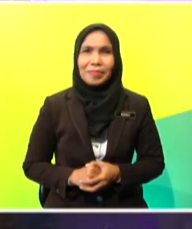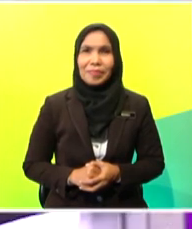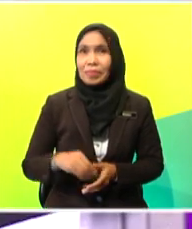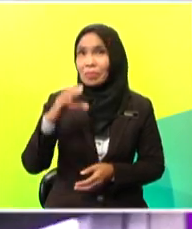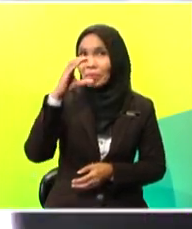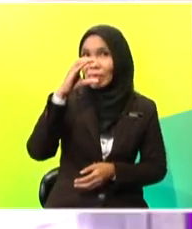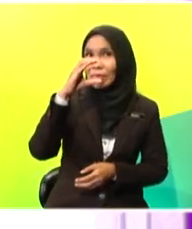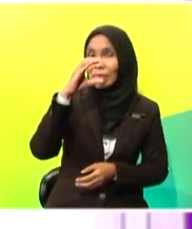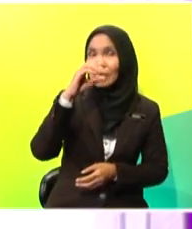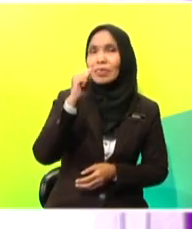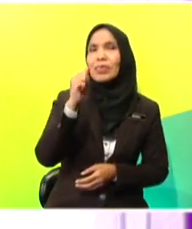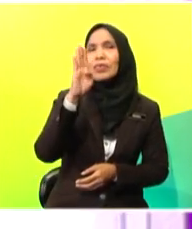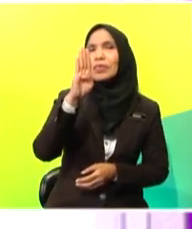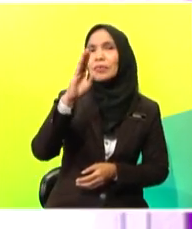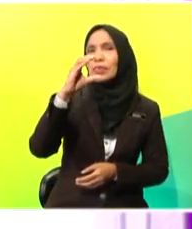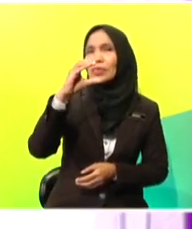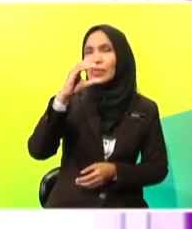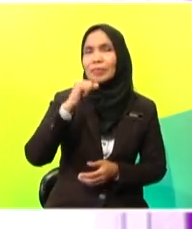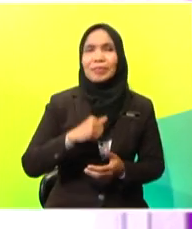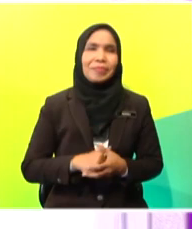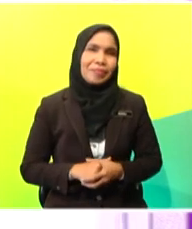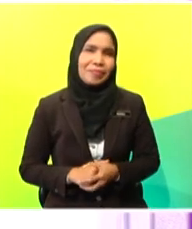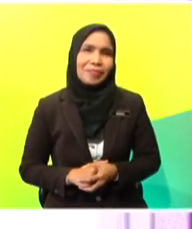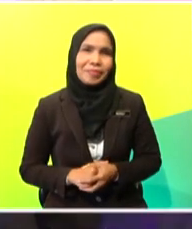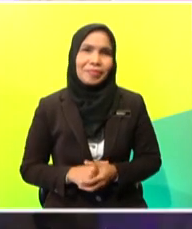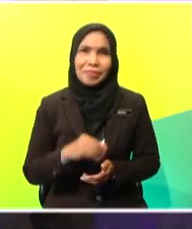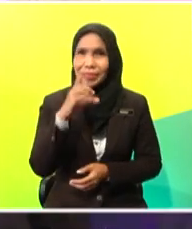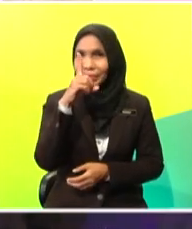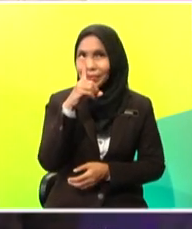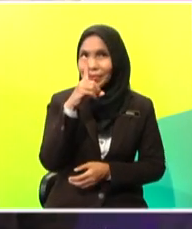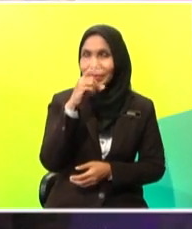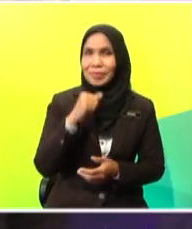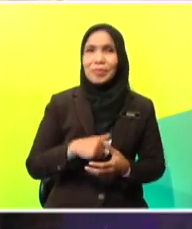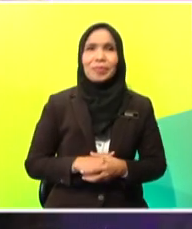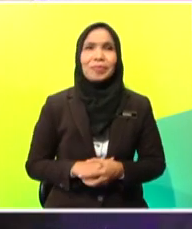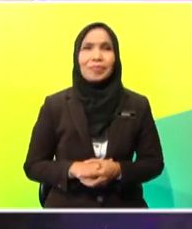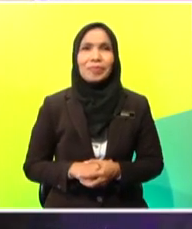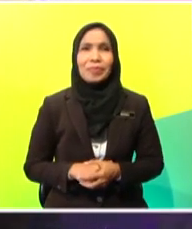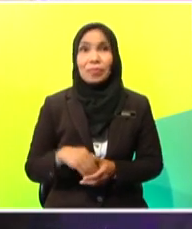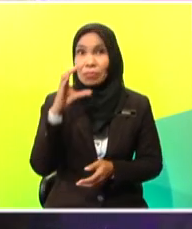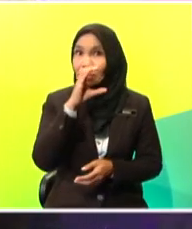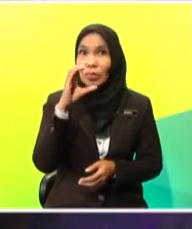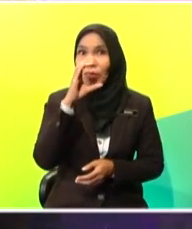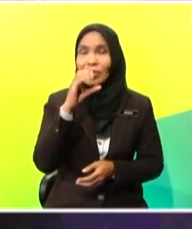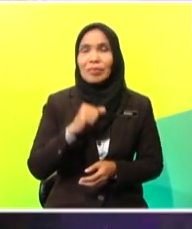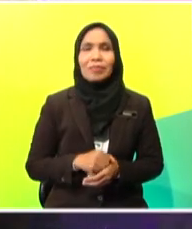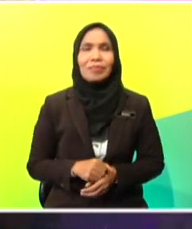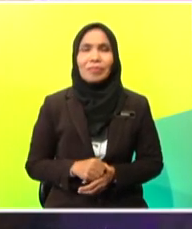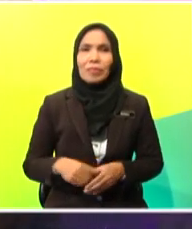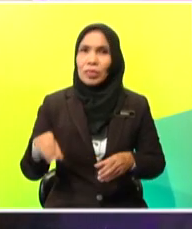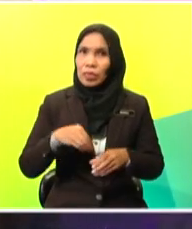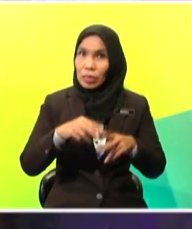sih EBC kemudian Diego sejak tidak sedang ulang sebelah